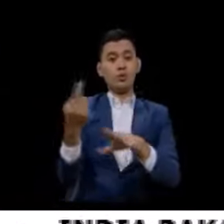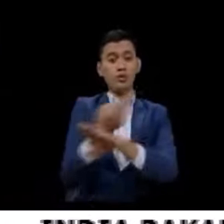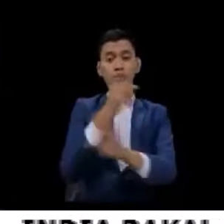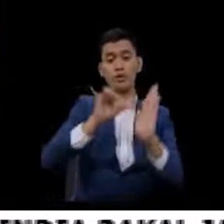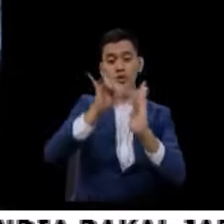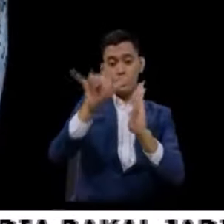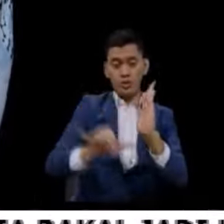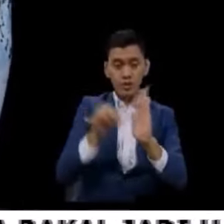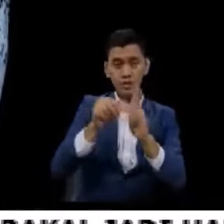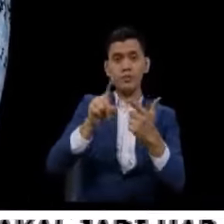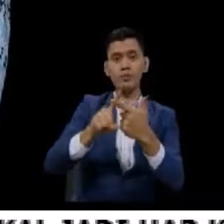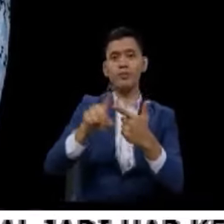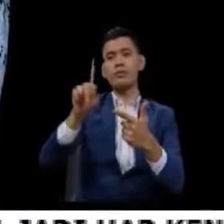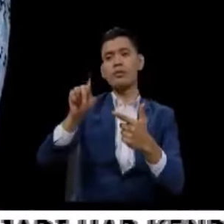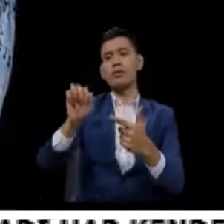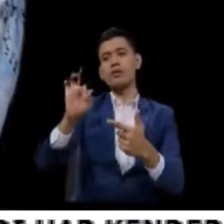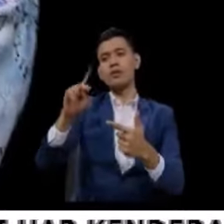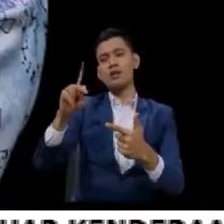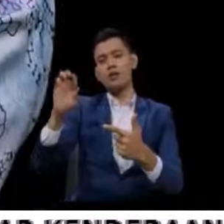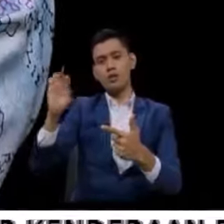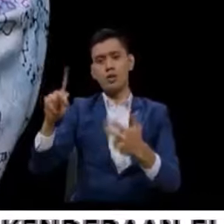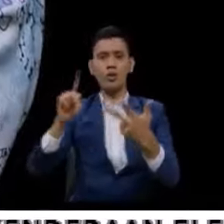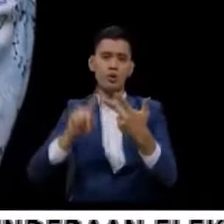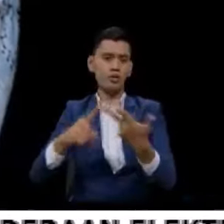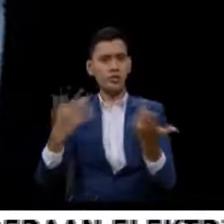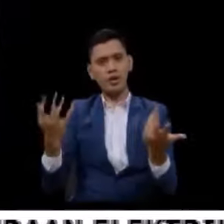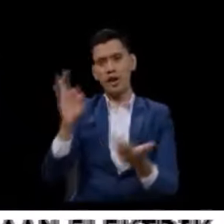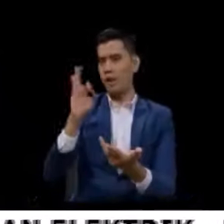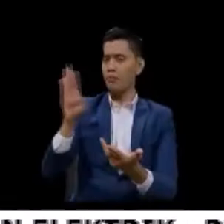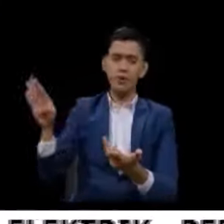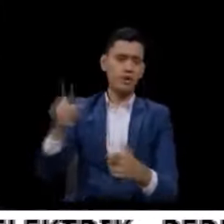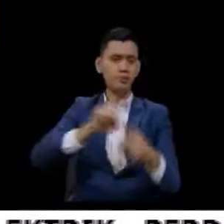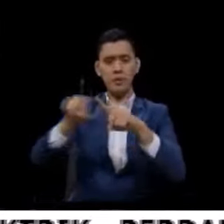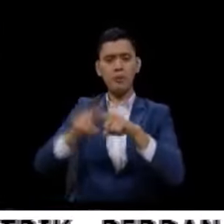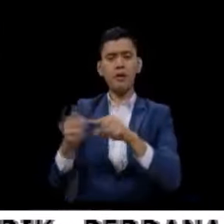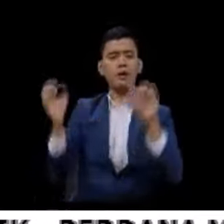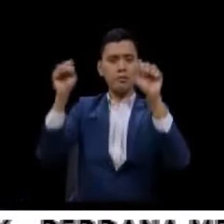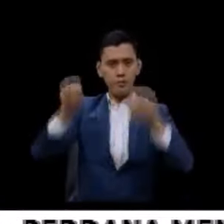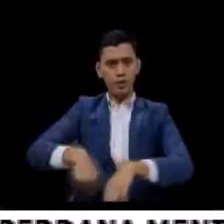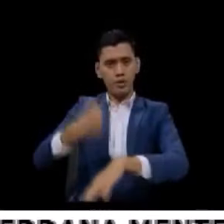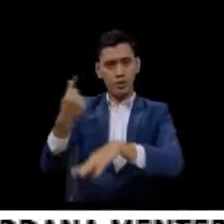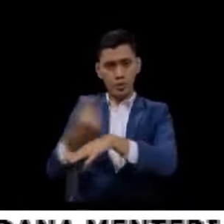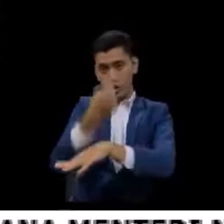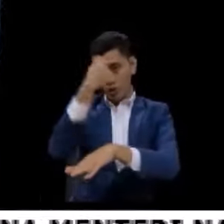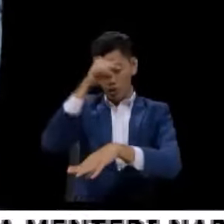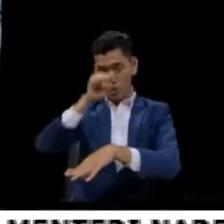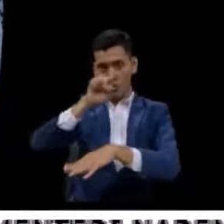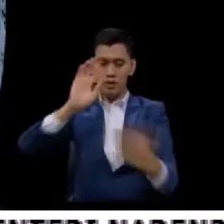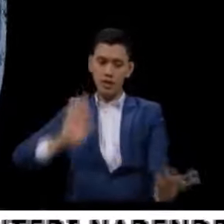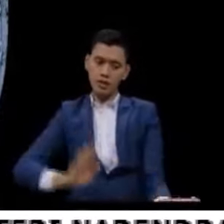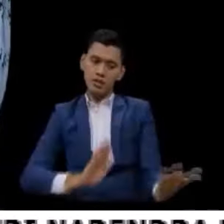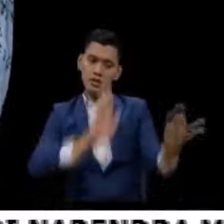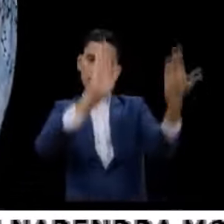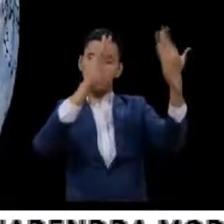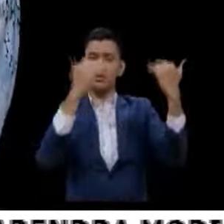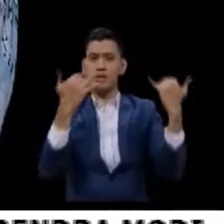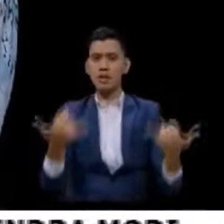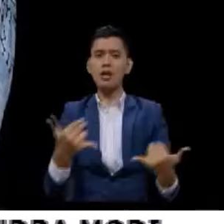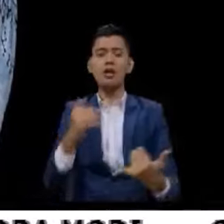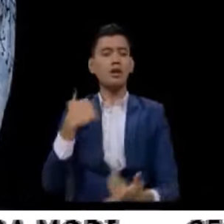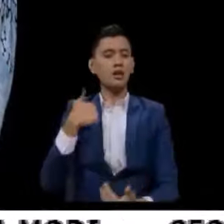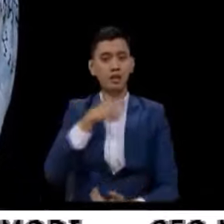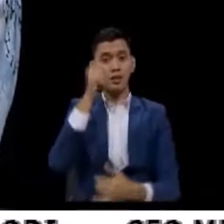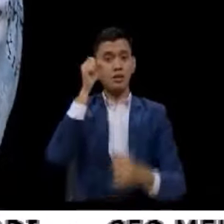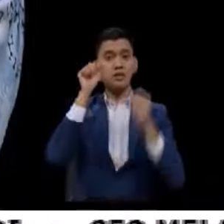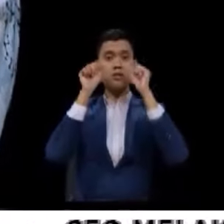pandai Tito Kecamatan dilakukan makan hal ini ialah untuk anak mengatasi berani walaupun kita sedang buka semua